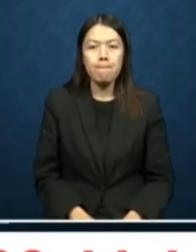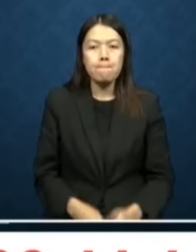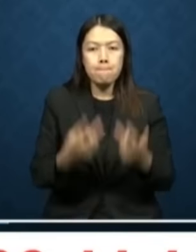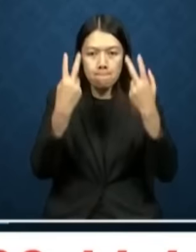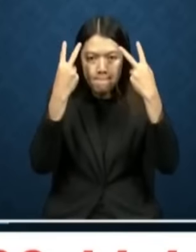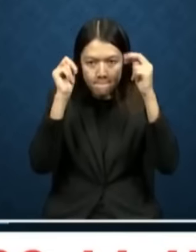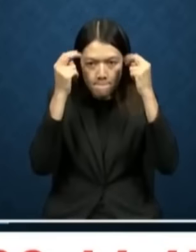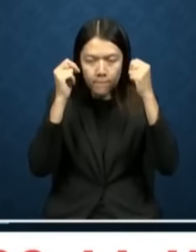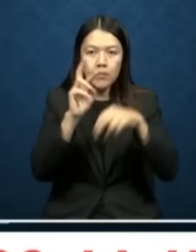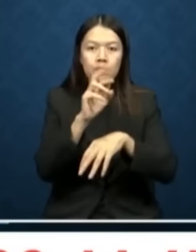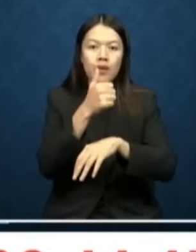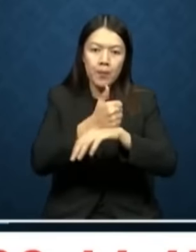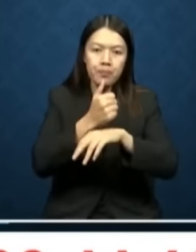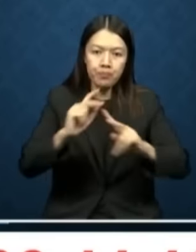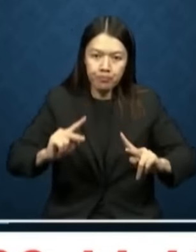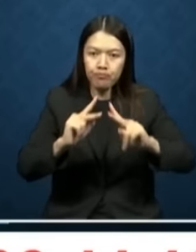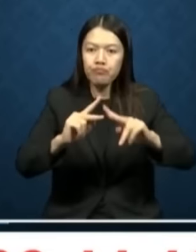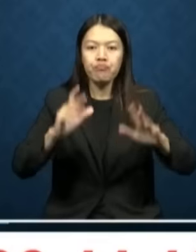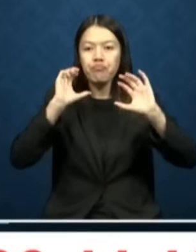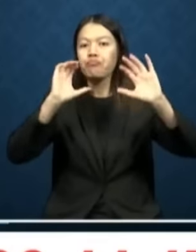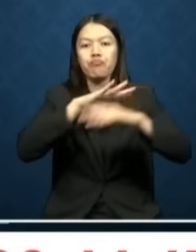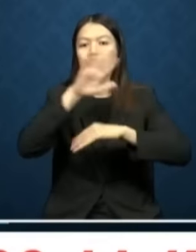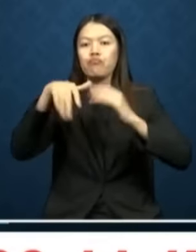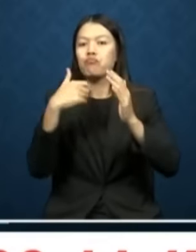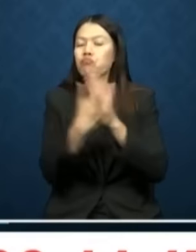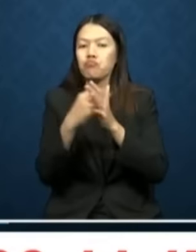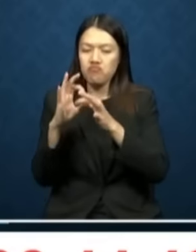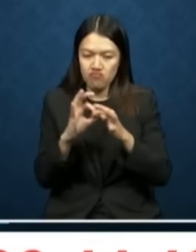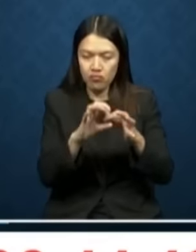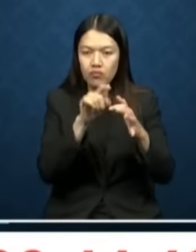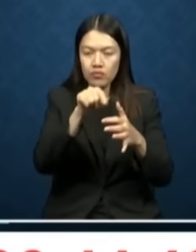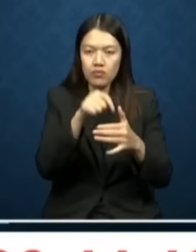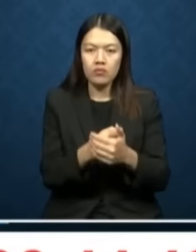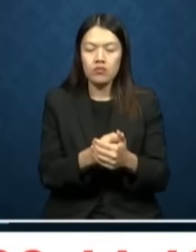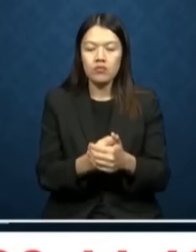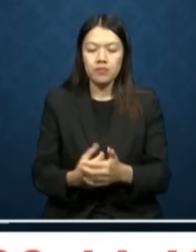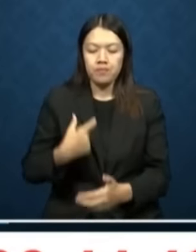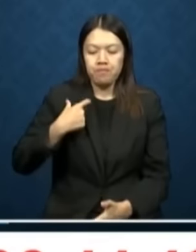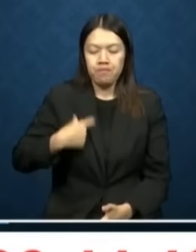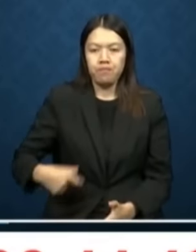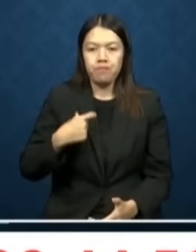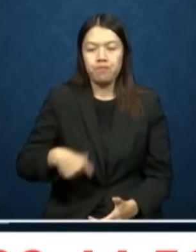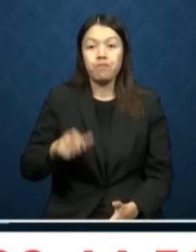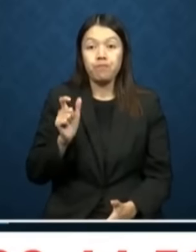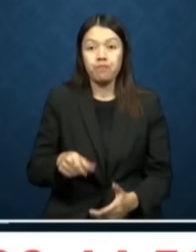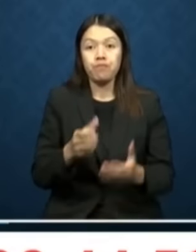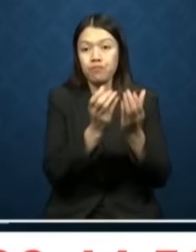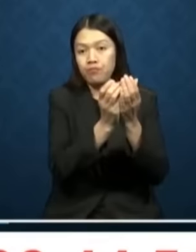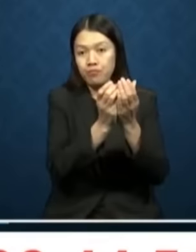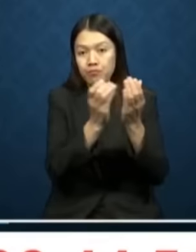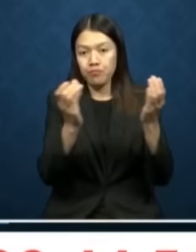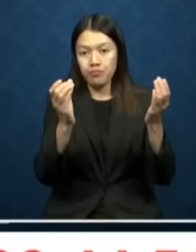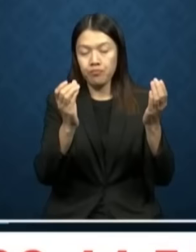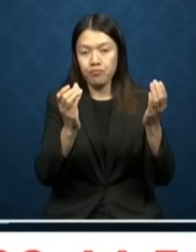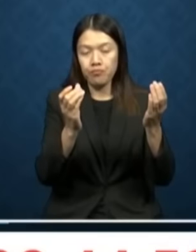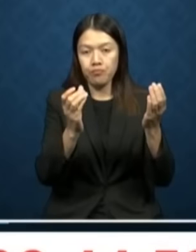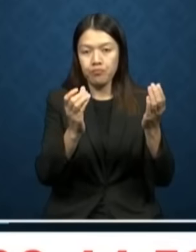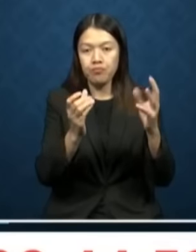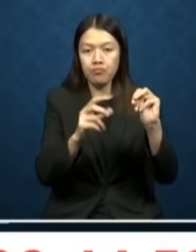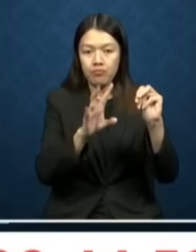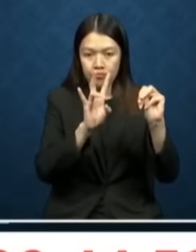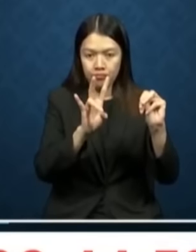องและข้าราชการทั้งหมดที่เกี่ยวข้องในส่วนของศาลรัฐธรรมนูญอาศัยความในมาตรา7อนุ13ของพร